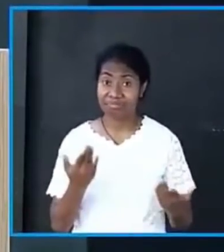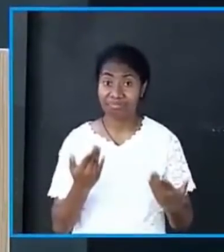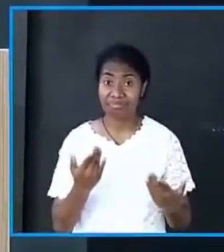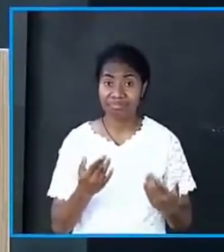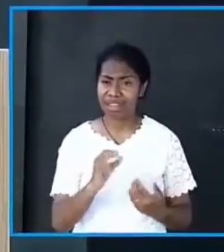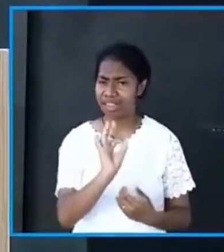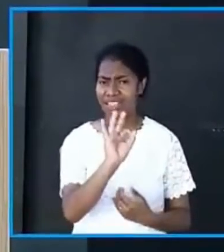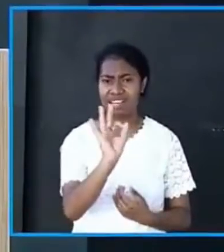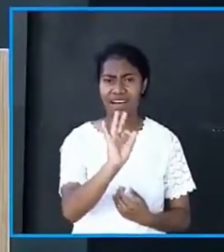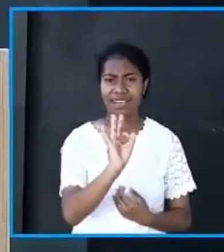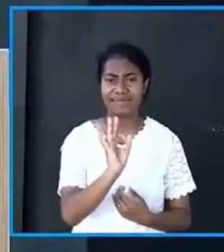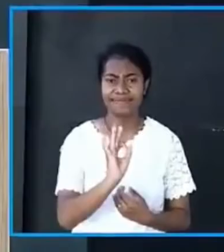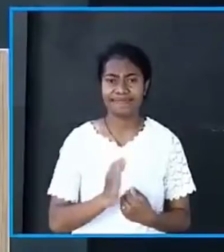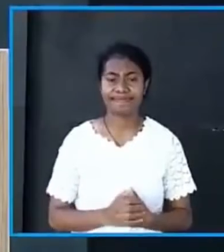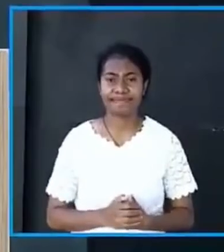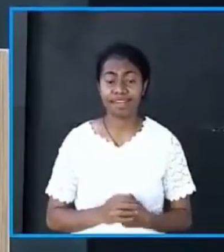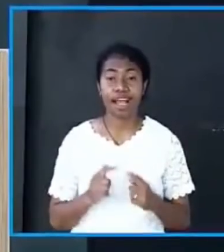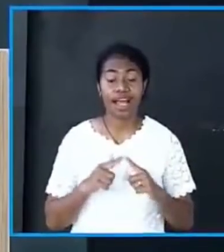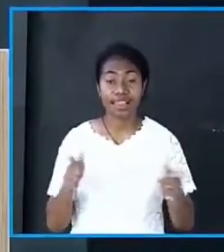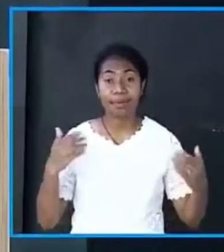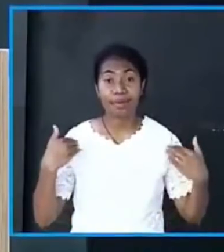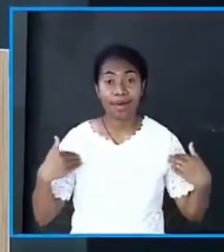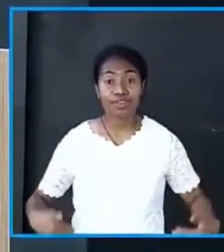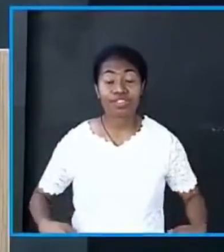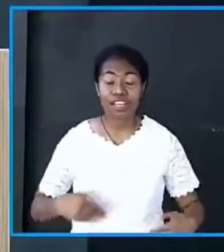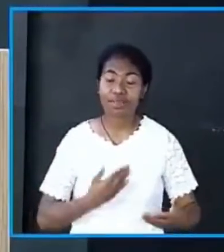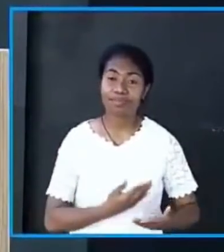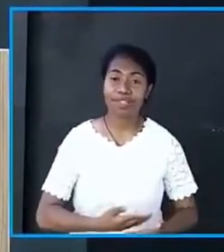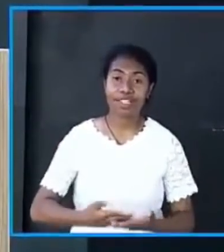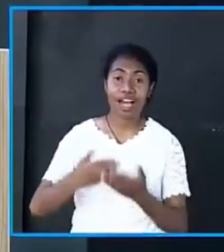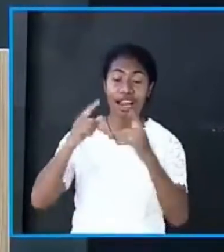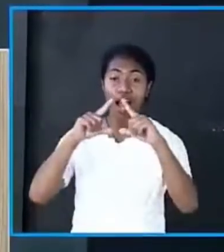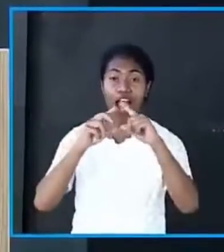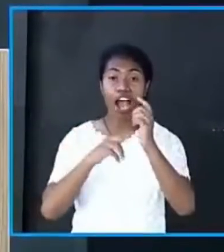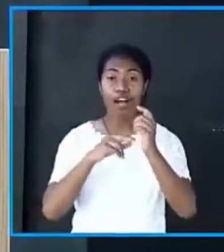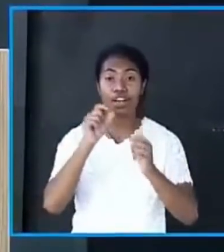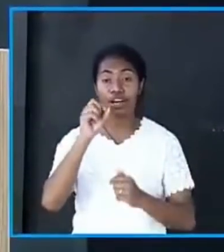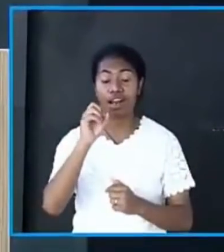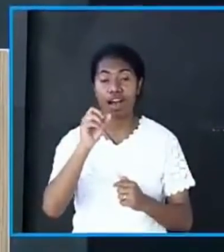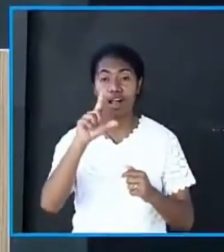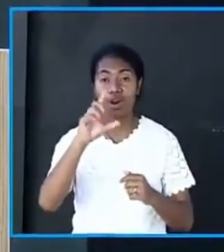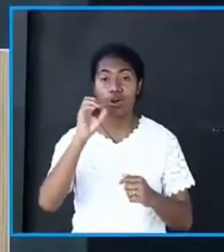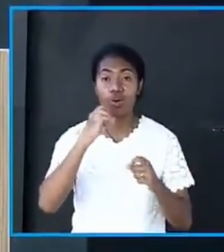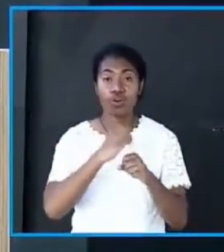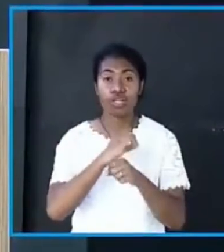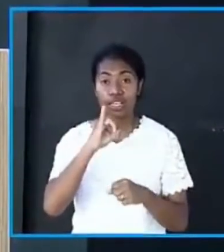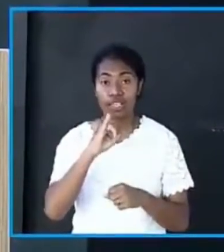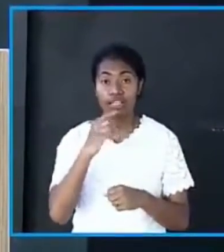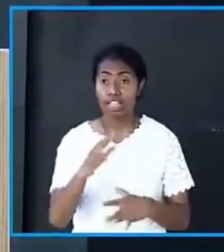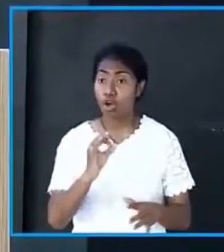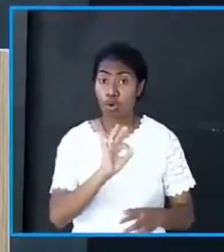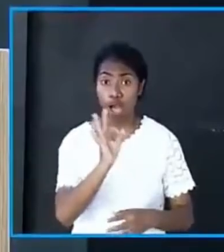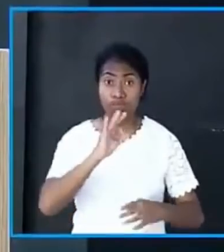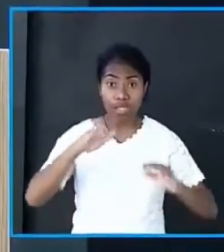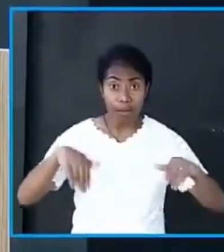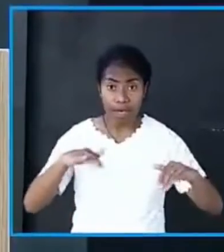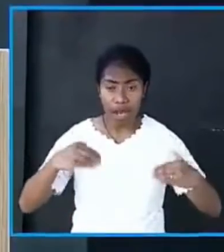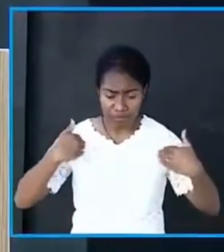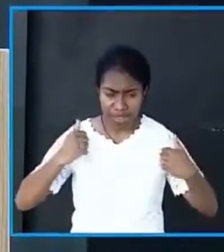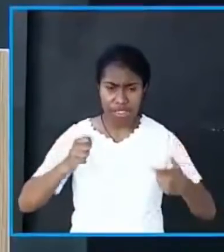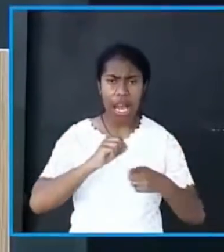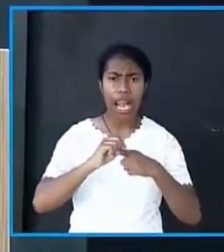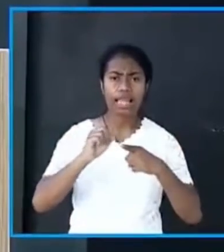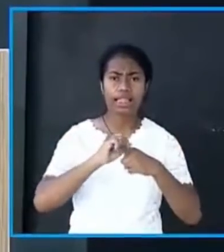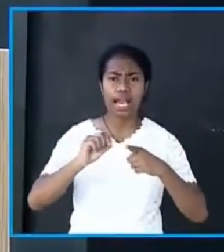tidak tapi manusia diberi akal puding sehingga diantari dia tidak bisa berenang dia bisa latihan berenang